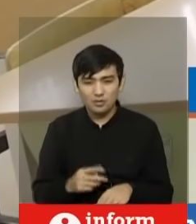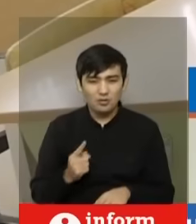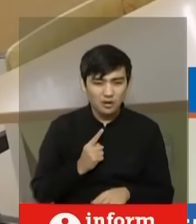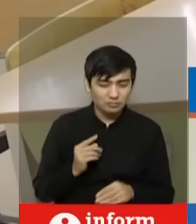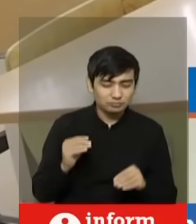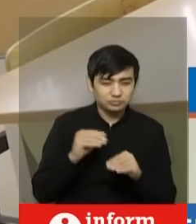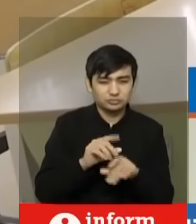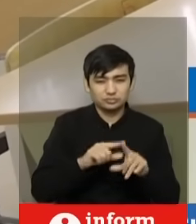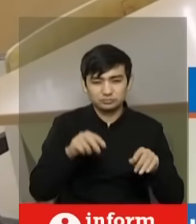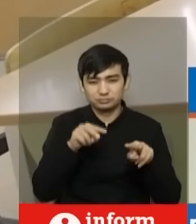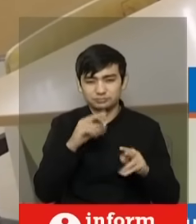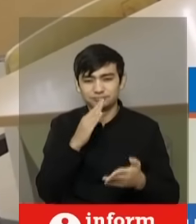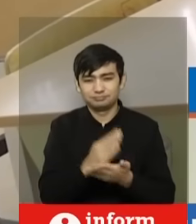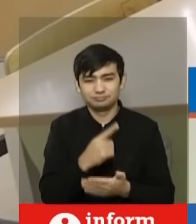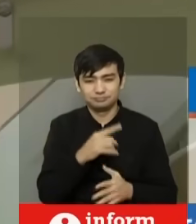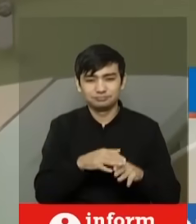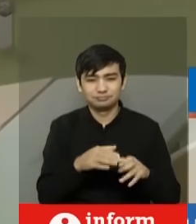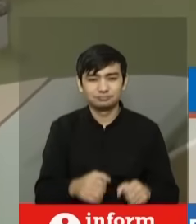дейді шенеуніктер.